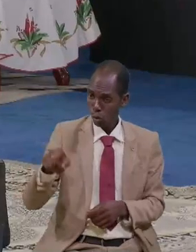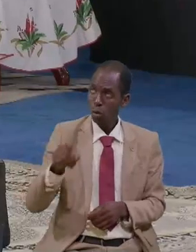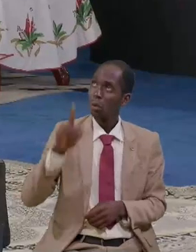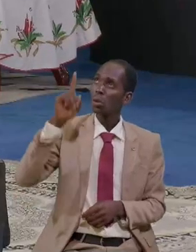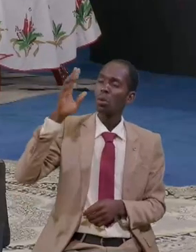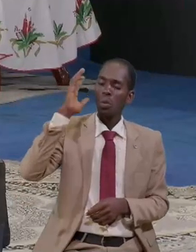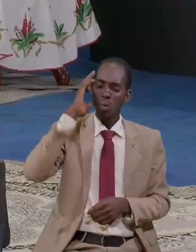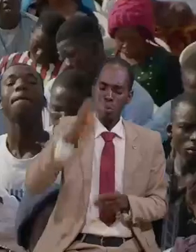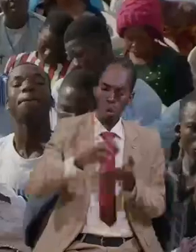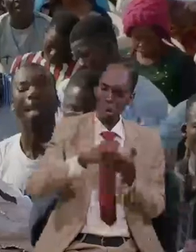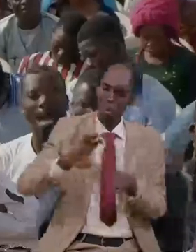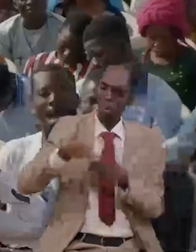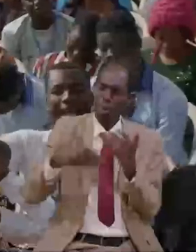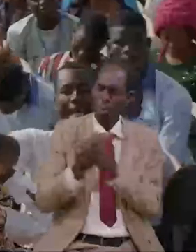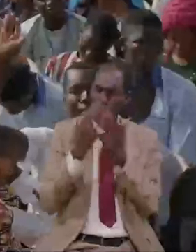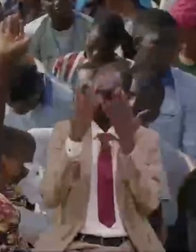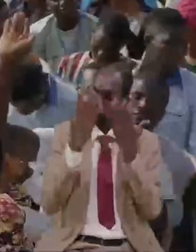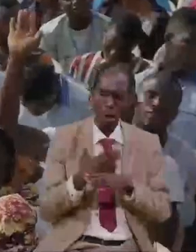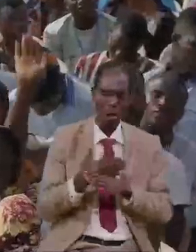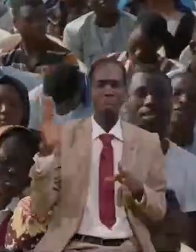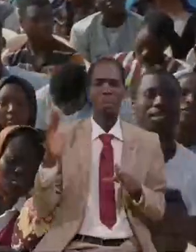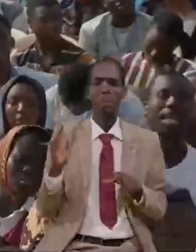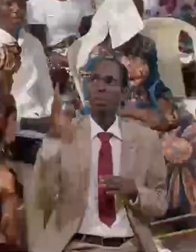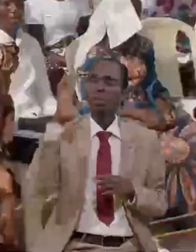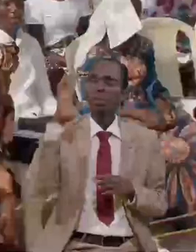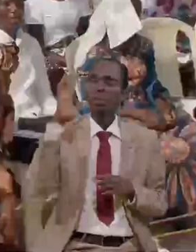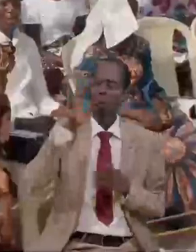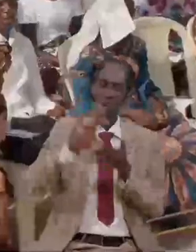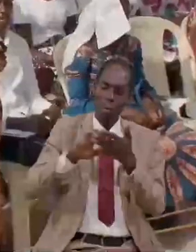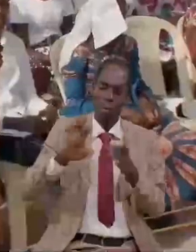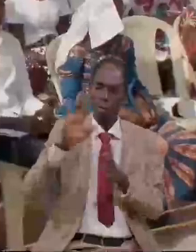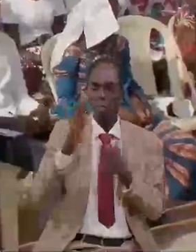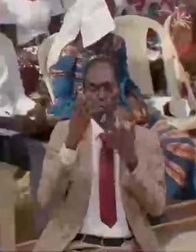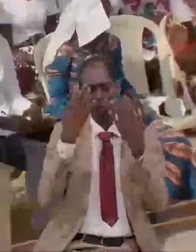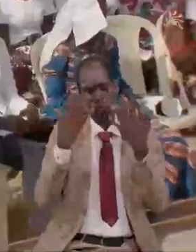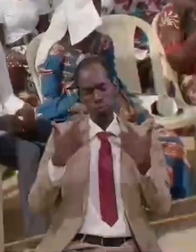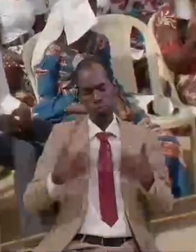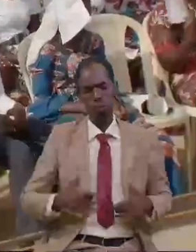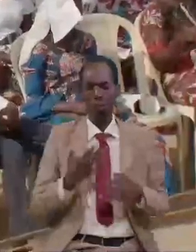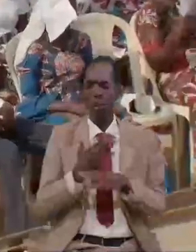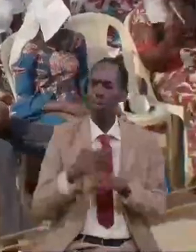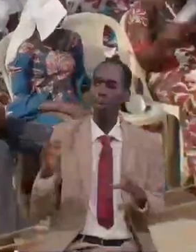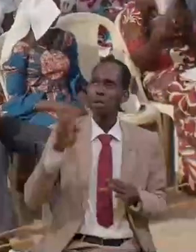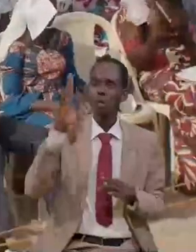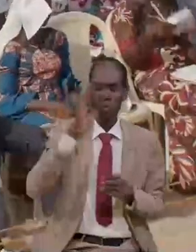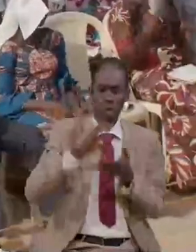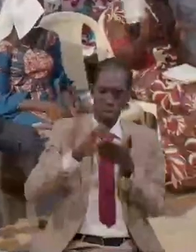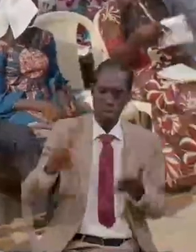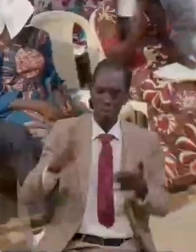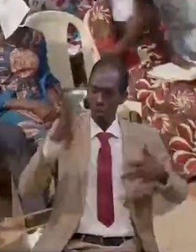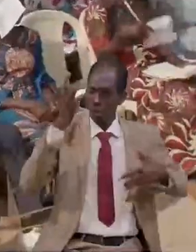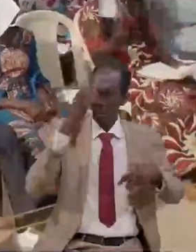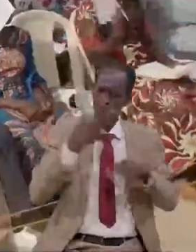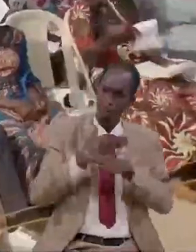ôter toute tristesse. Il va ôter toute la tristesse. Il va ôter toutes les